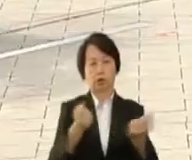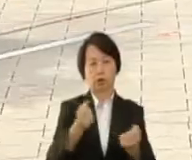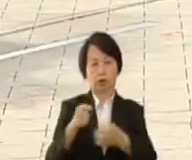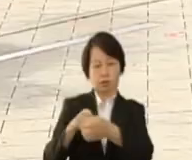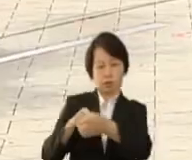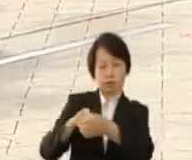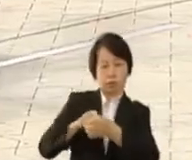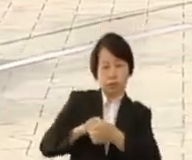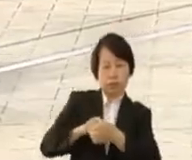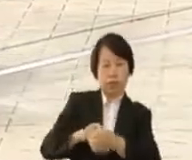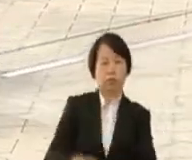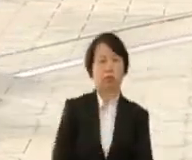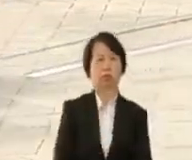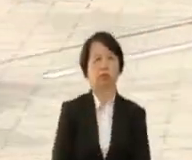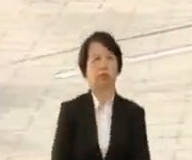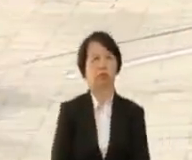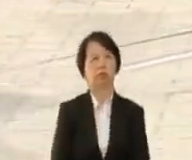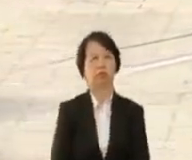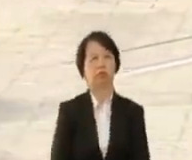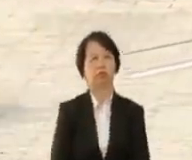penarik.